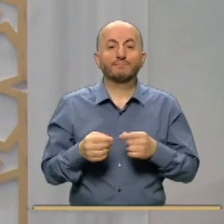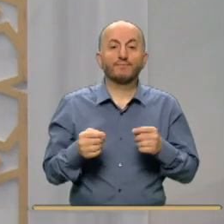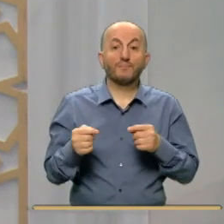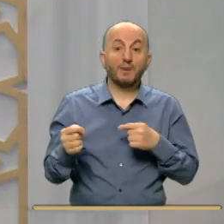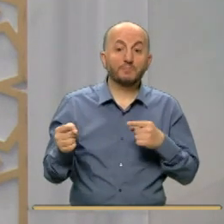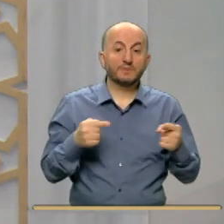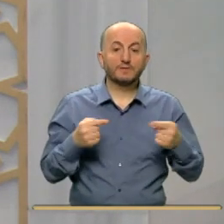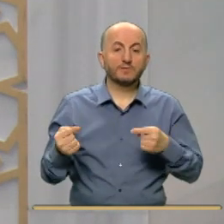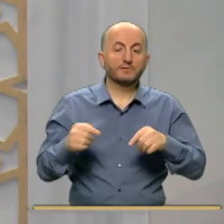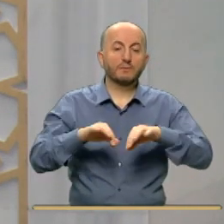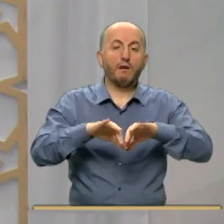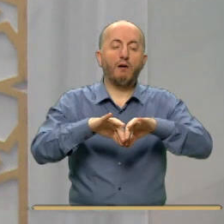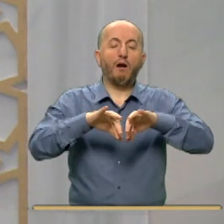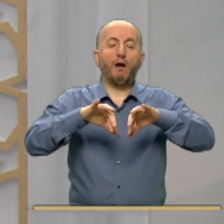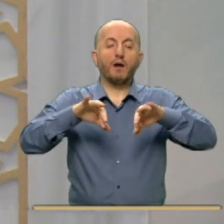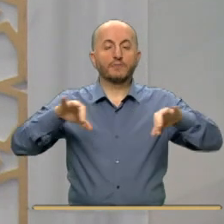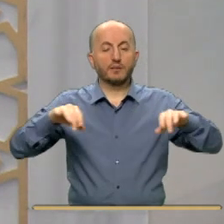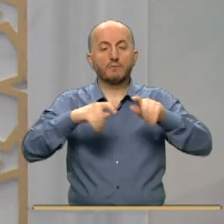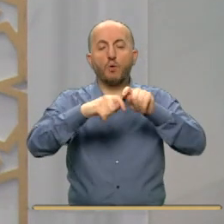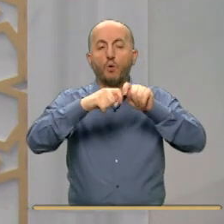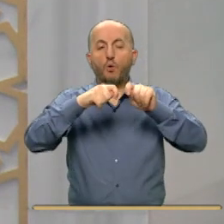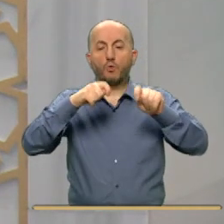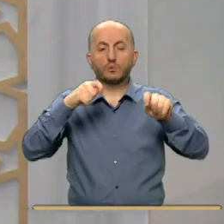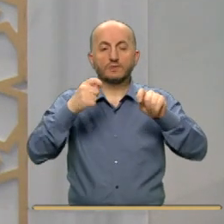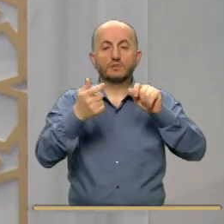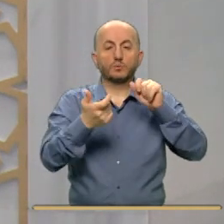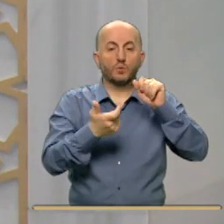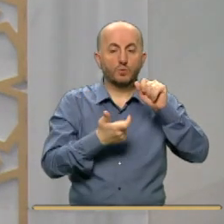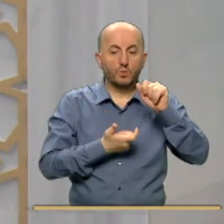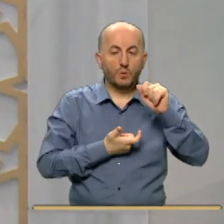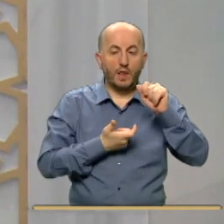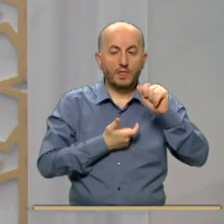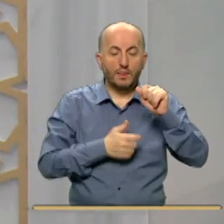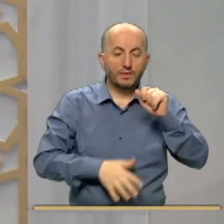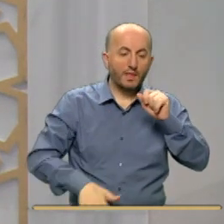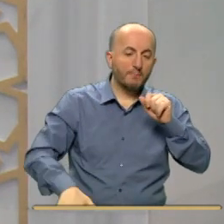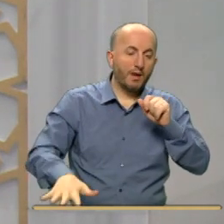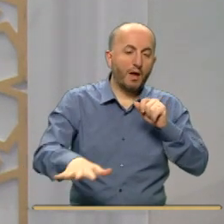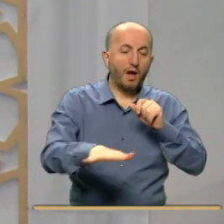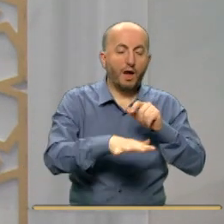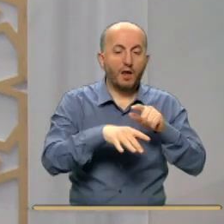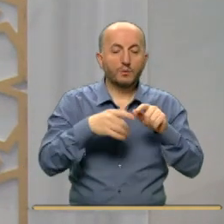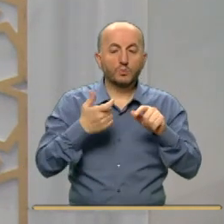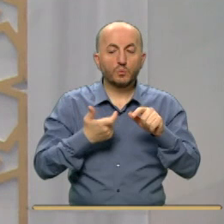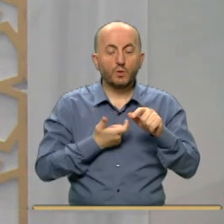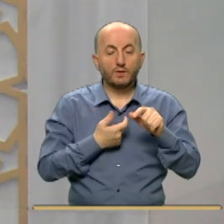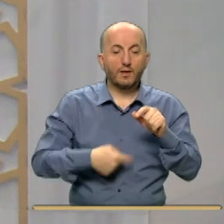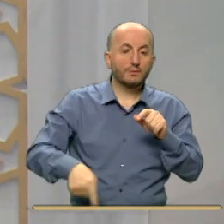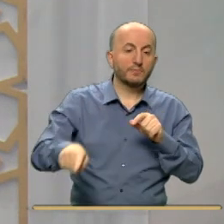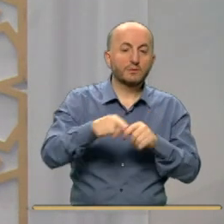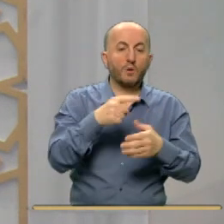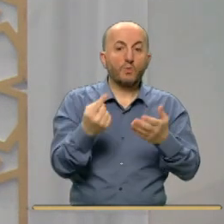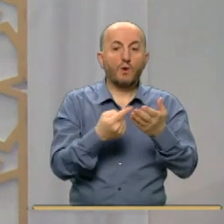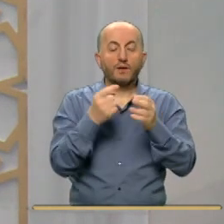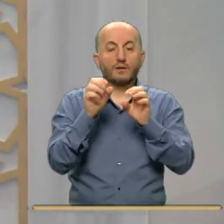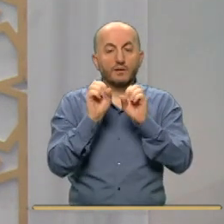birbirinden ayırt etmenin ölçüsünü, kriterini, temel ölçülerini, temel kurallarını bize Kur'an-ı Kerim öğretti. Onun